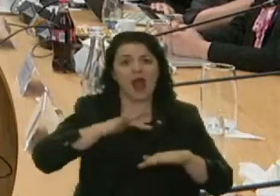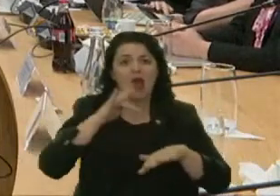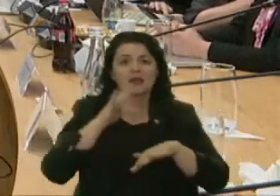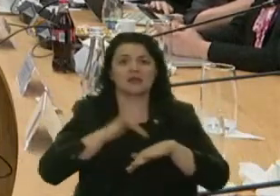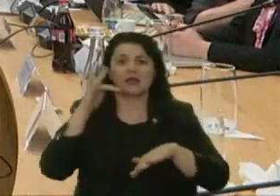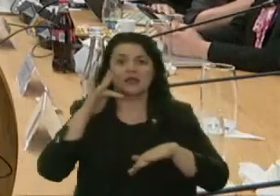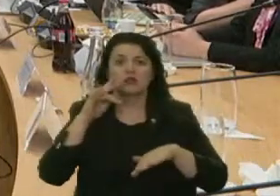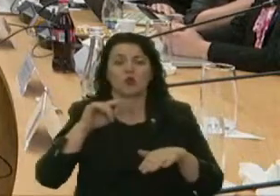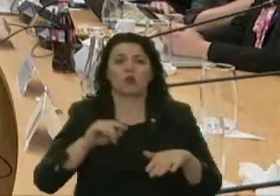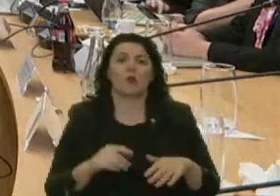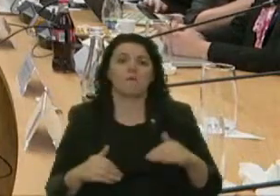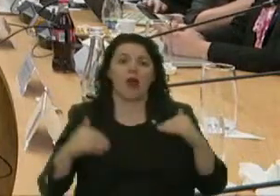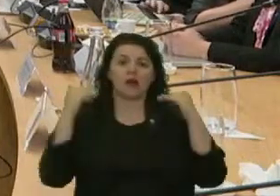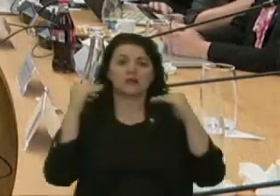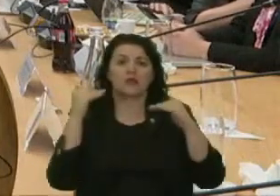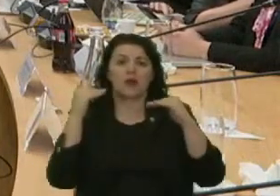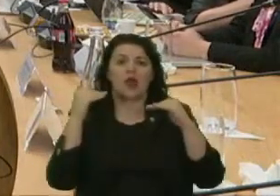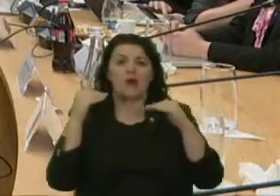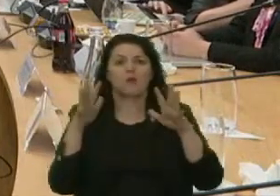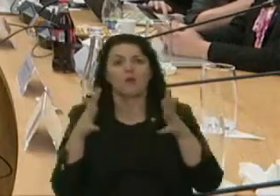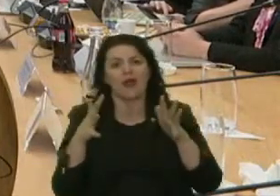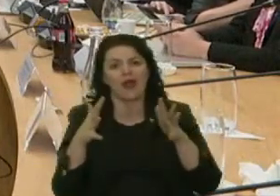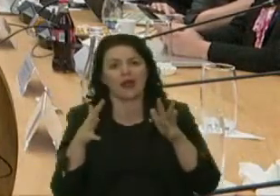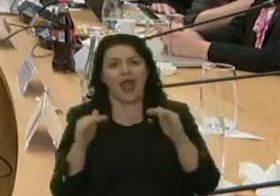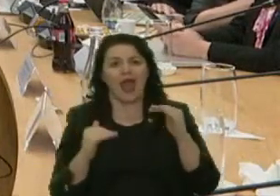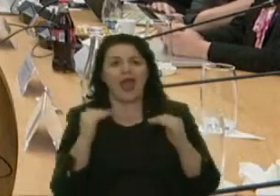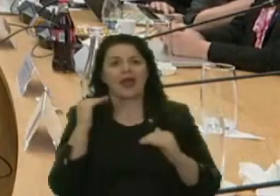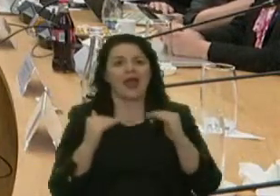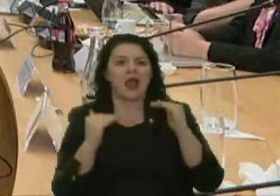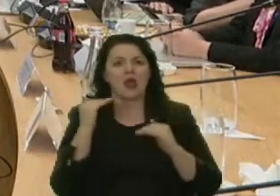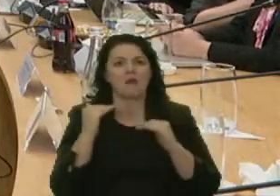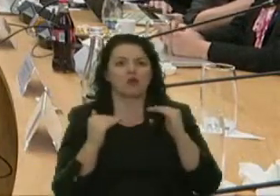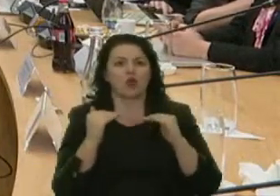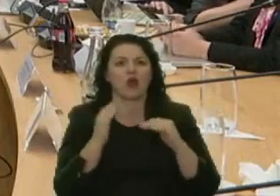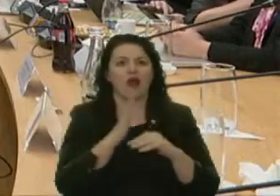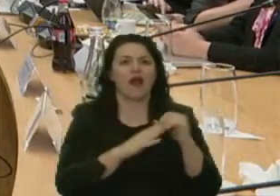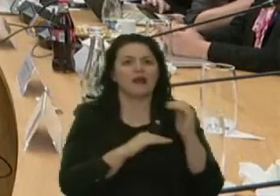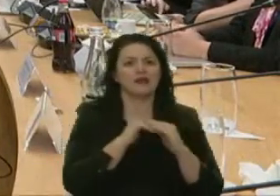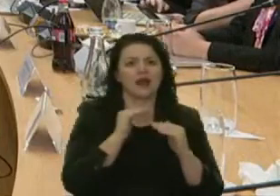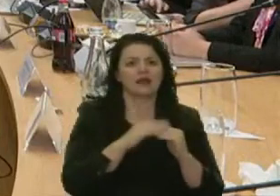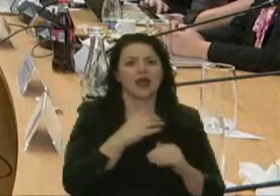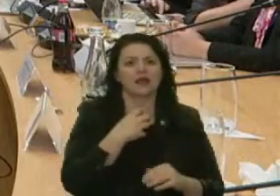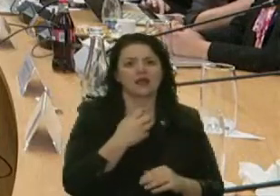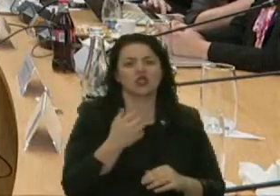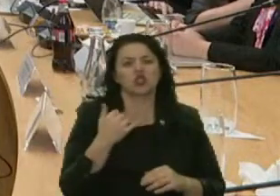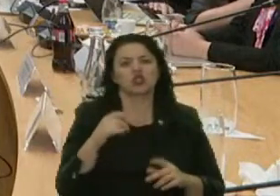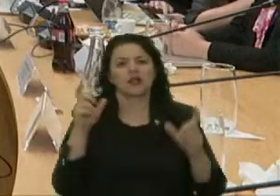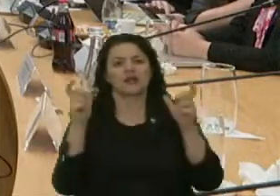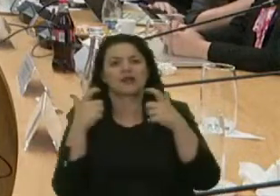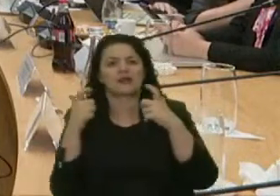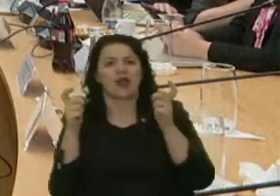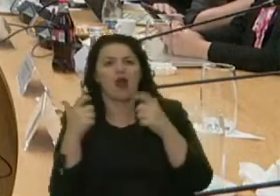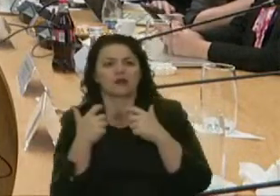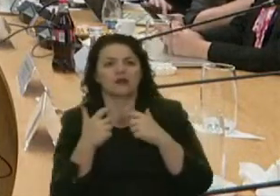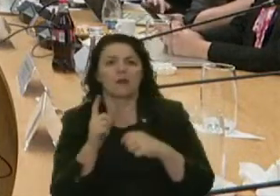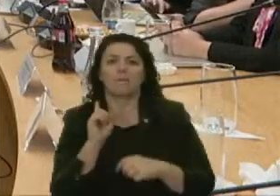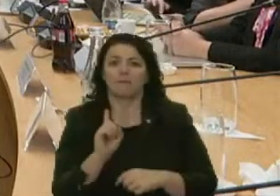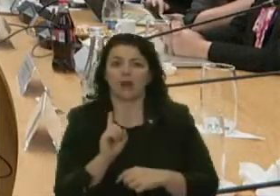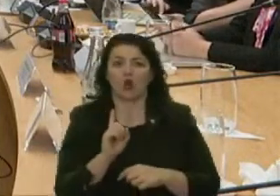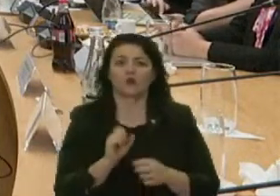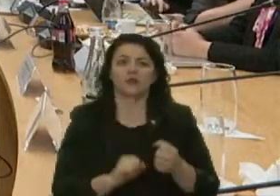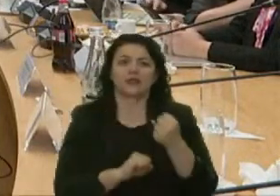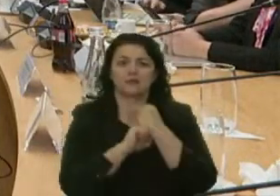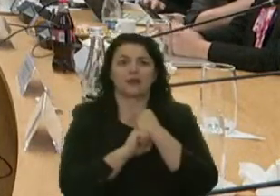punct maxim care poate periclita echilibrul fragil dintre calitatea artistică și Distracția banală precum și